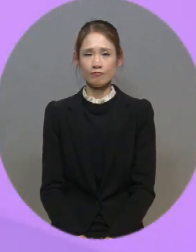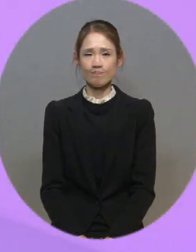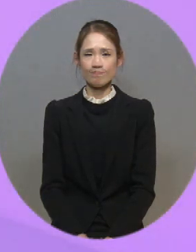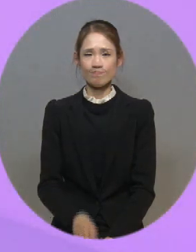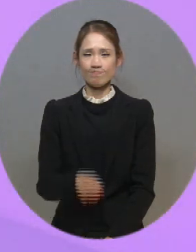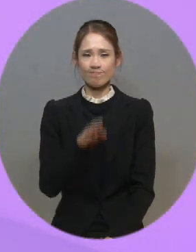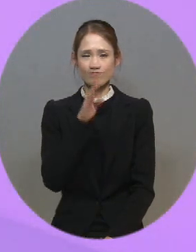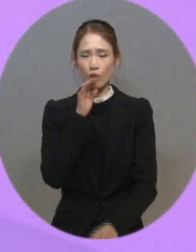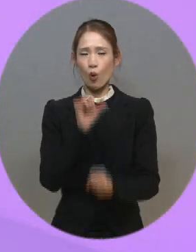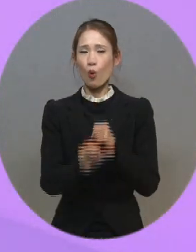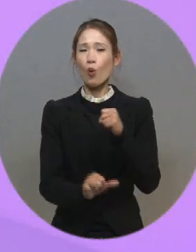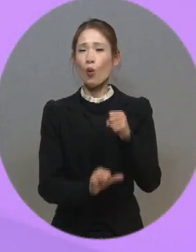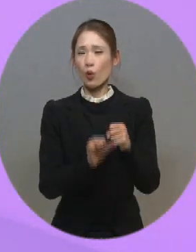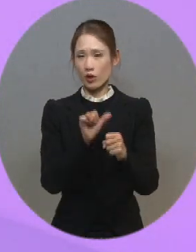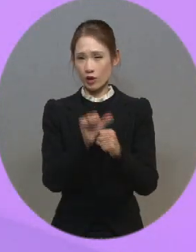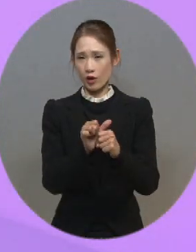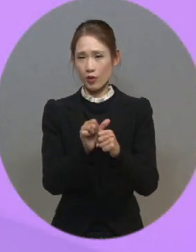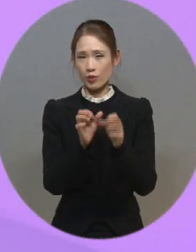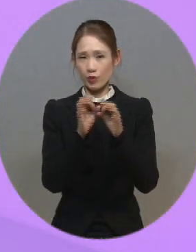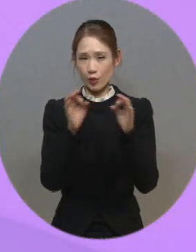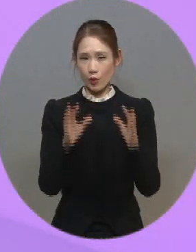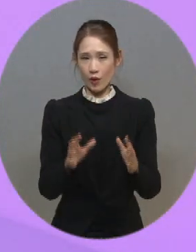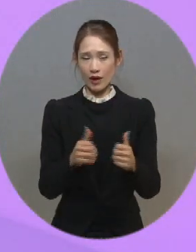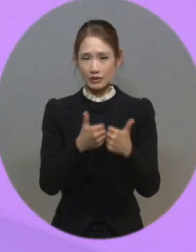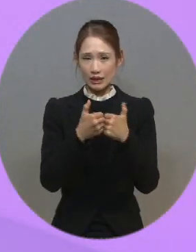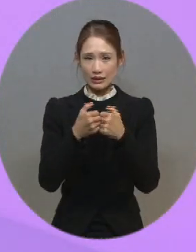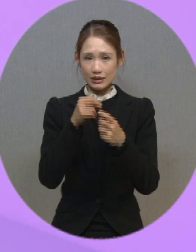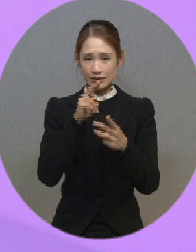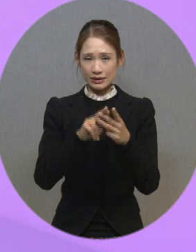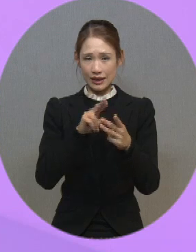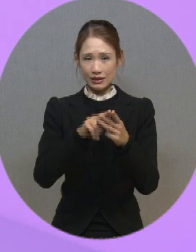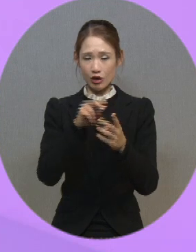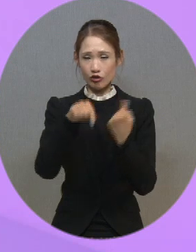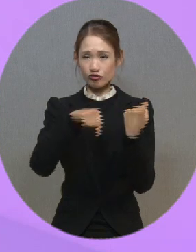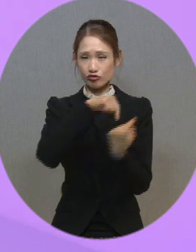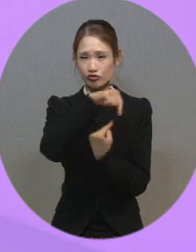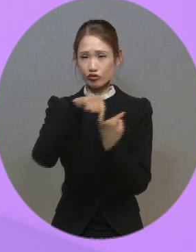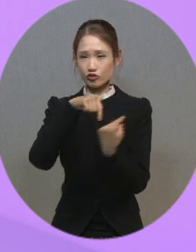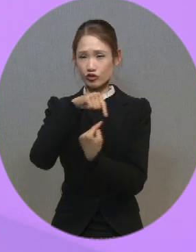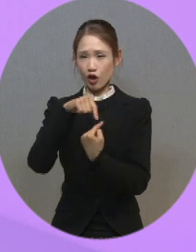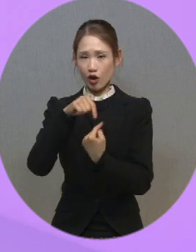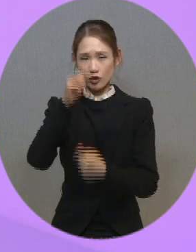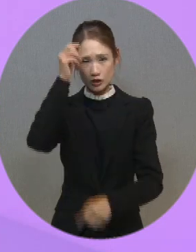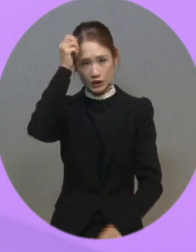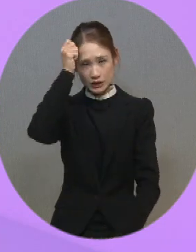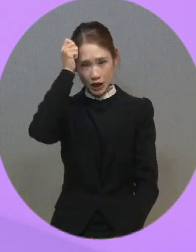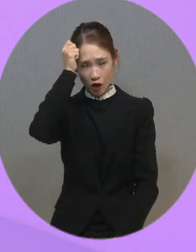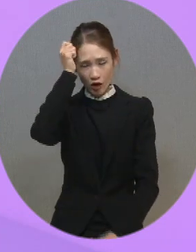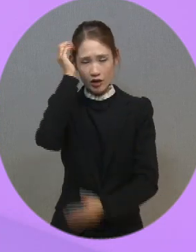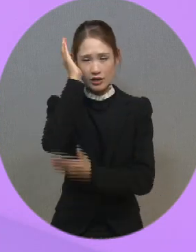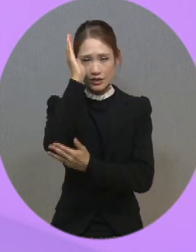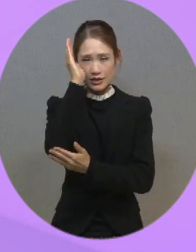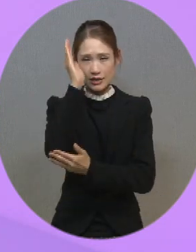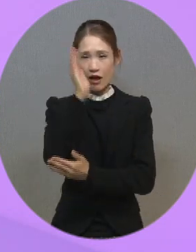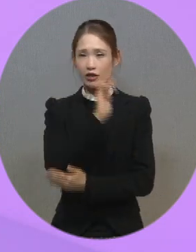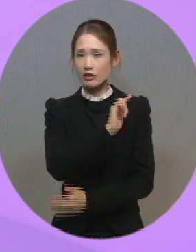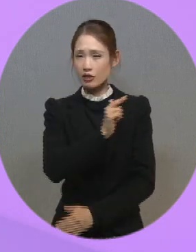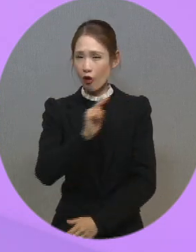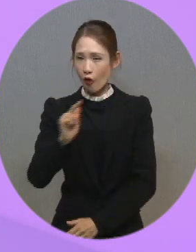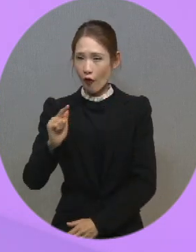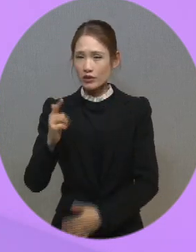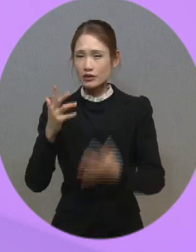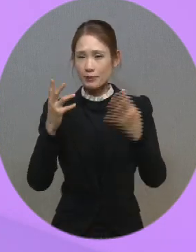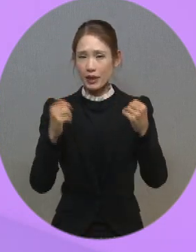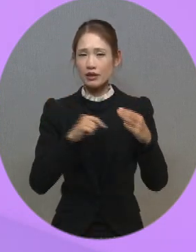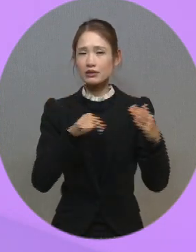정말 5년째 이제 상담센터를 운영하면서 잊지 못할 이제 사례들이 굉장히 많이 있었는데요.